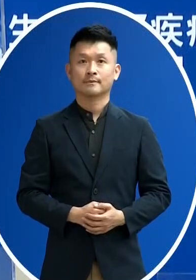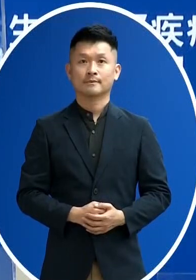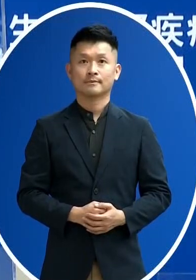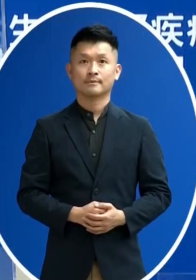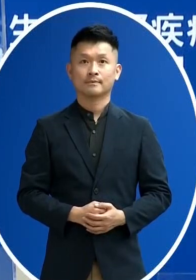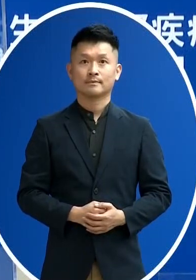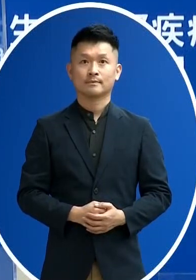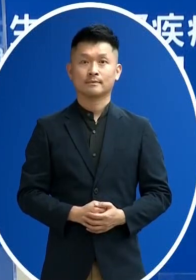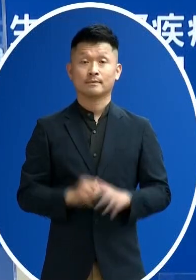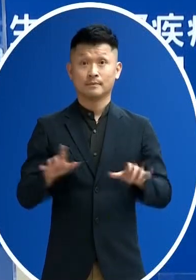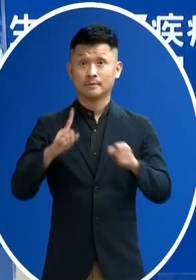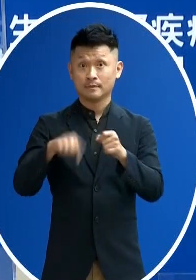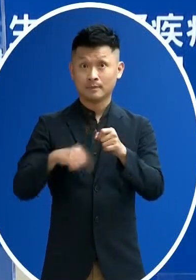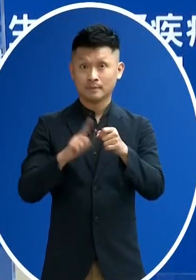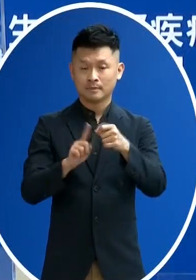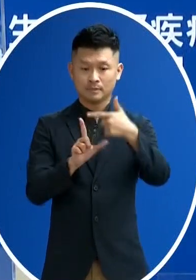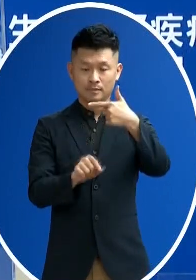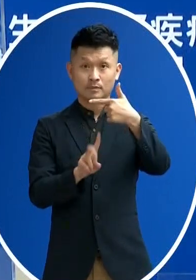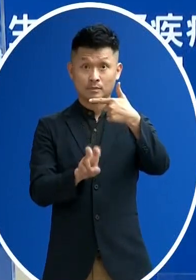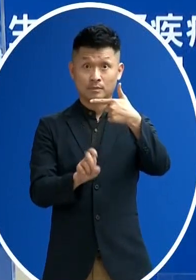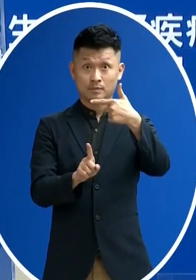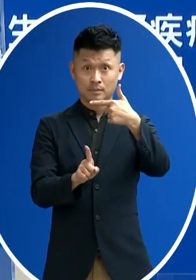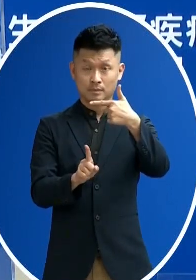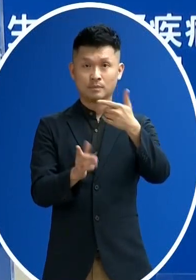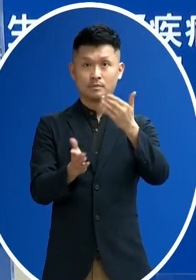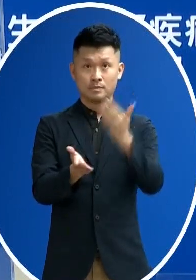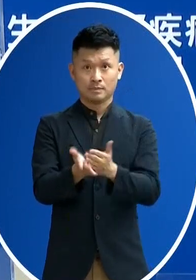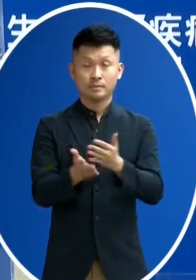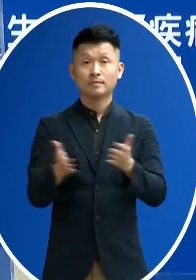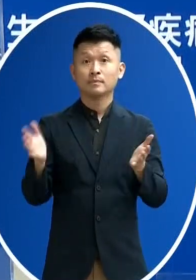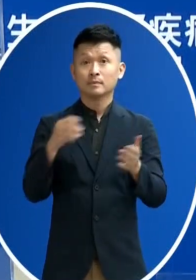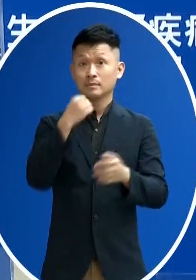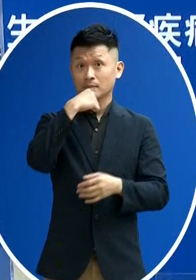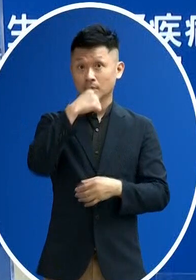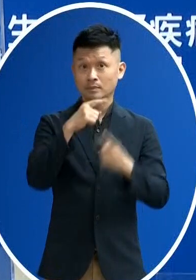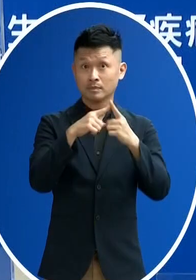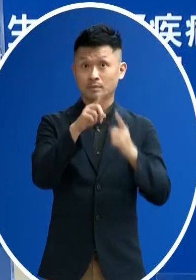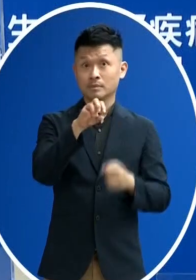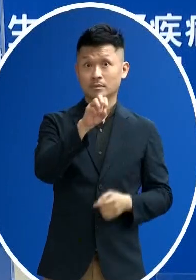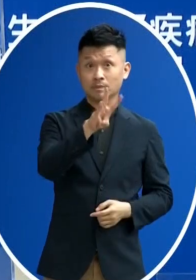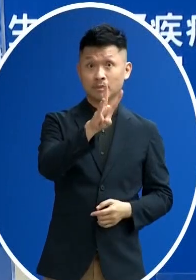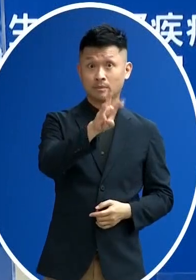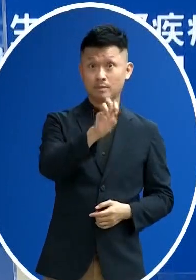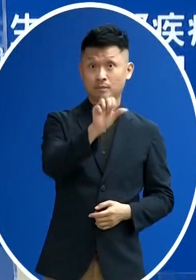那到今年到6月21号为止，那本土病例总共有